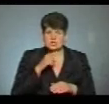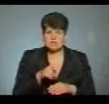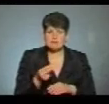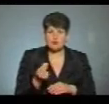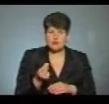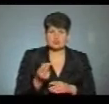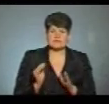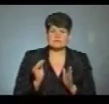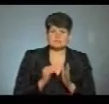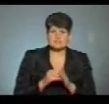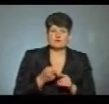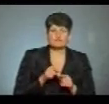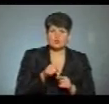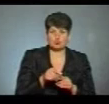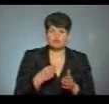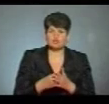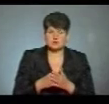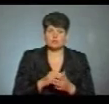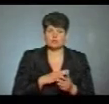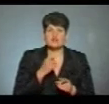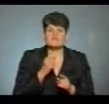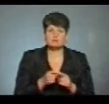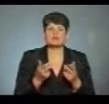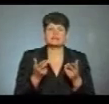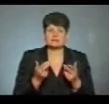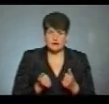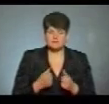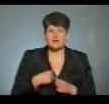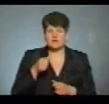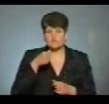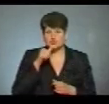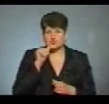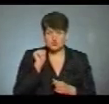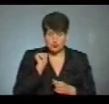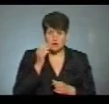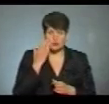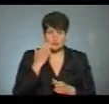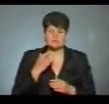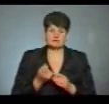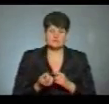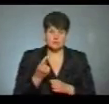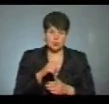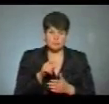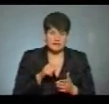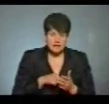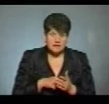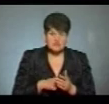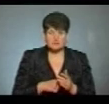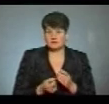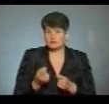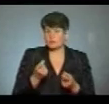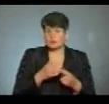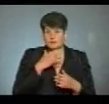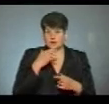цьому бюджеті, була відповідь однозначно так. І вчора, коли ми стикнулися з цим питанням, виникло дуже багато